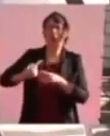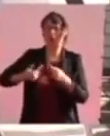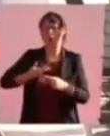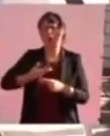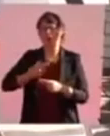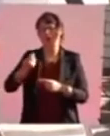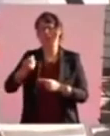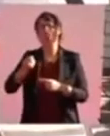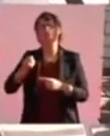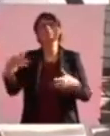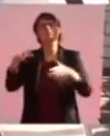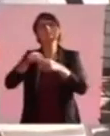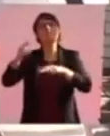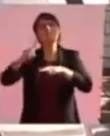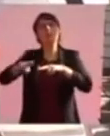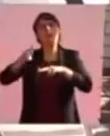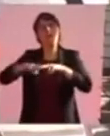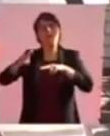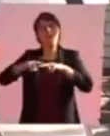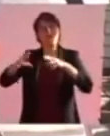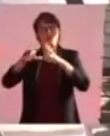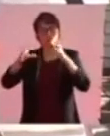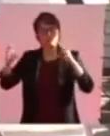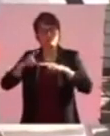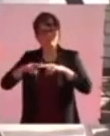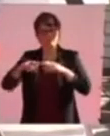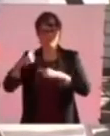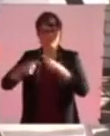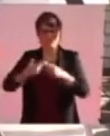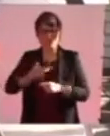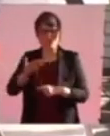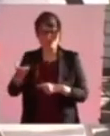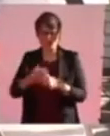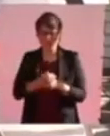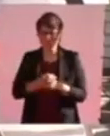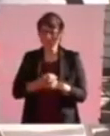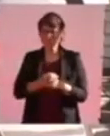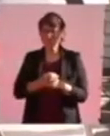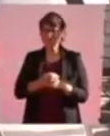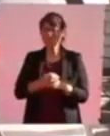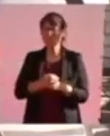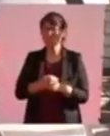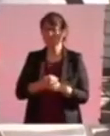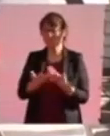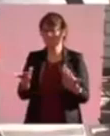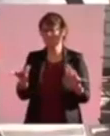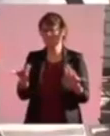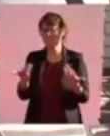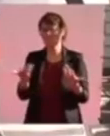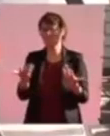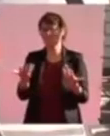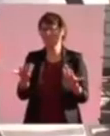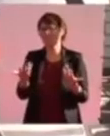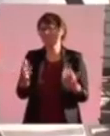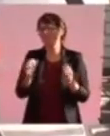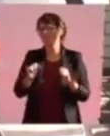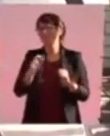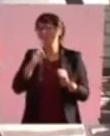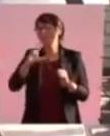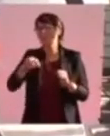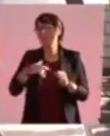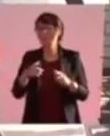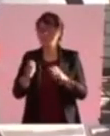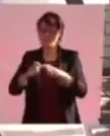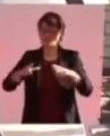siderurgico di rilievo per tanti versi si può dire addirittura che la che alla città che è cresciuta intorno